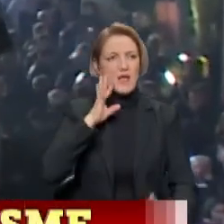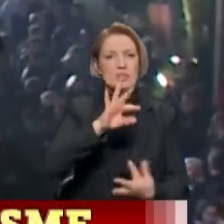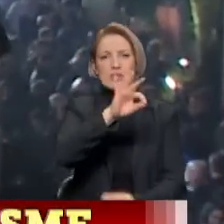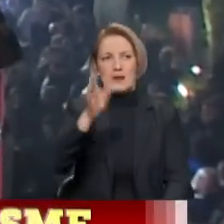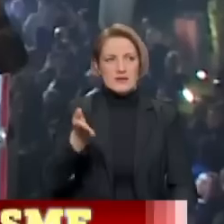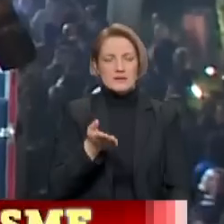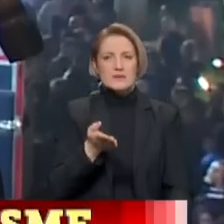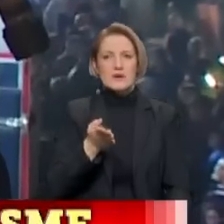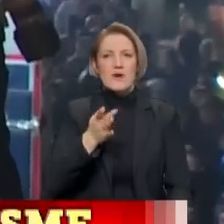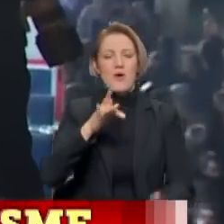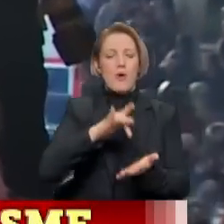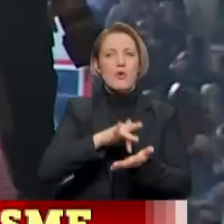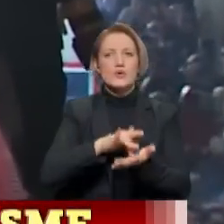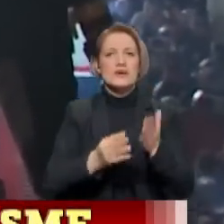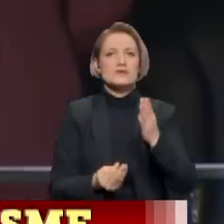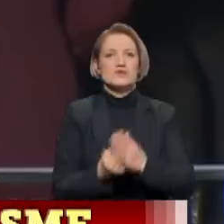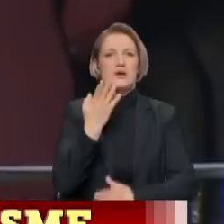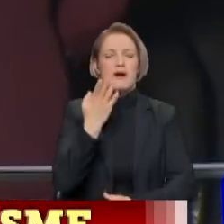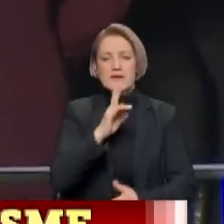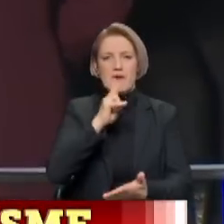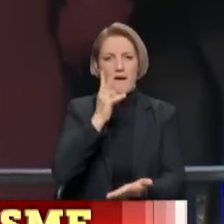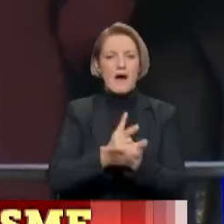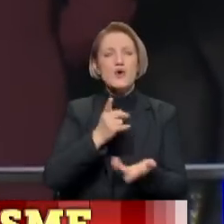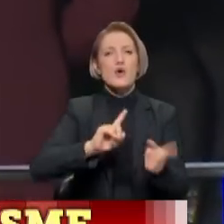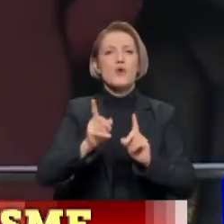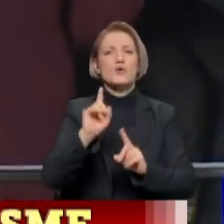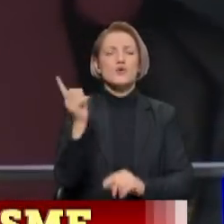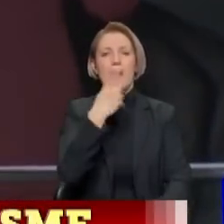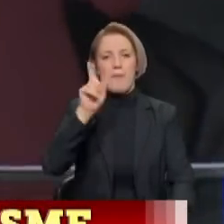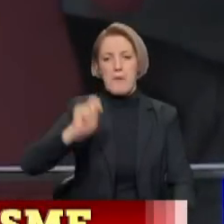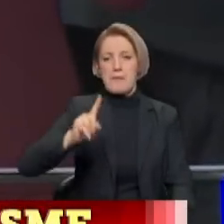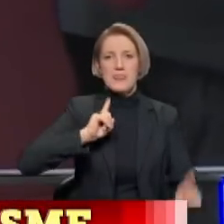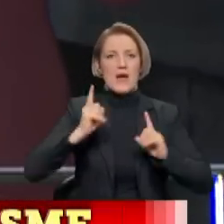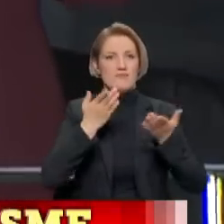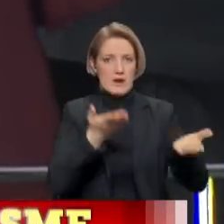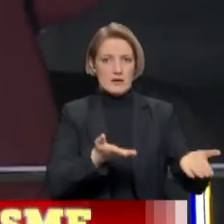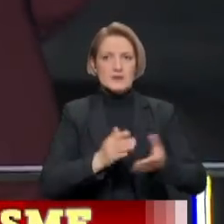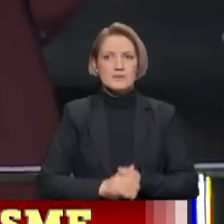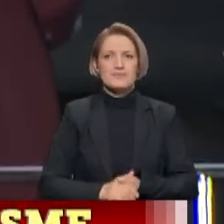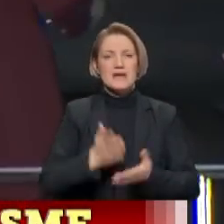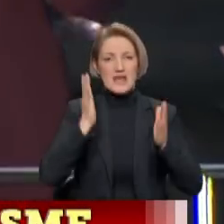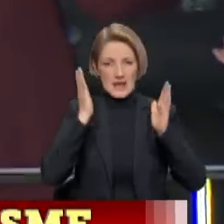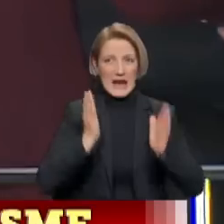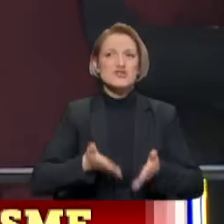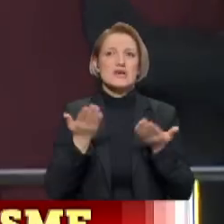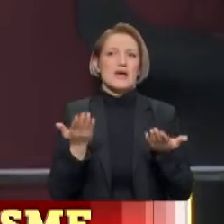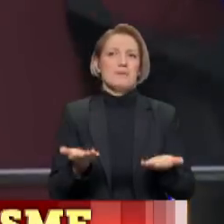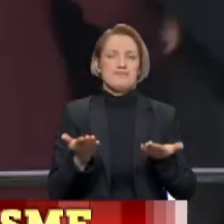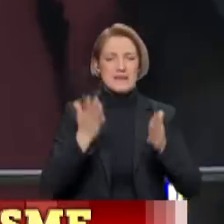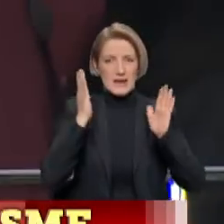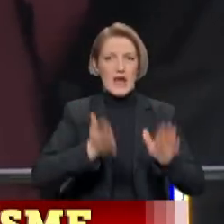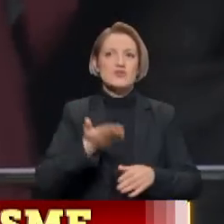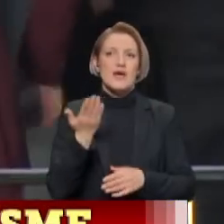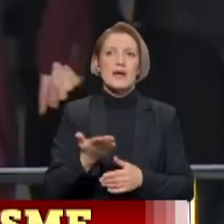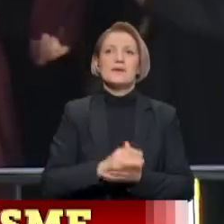isteyenlerin ortaya koyduğu iradeyi yöneten bir davadır. Keşke,